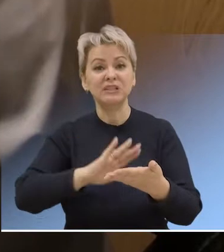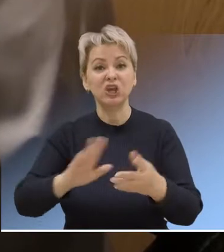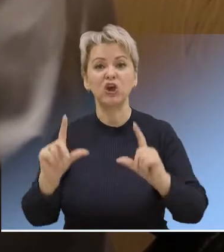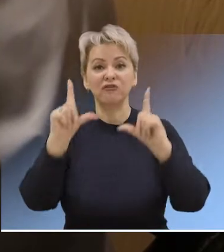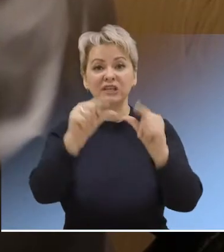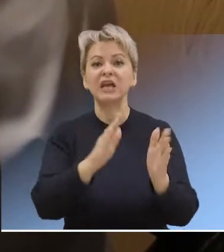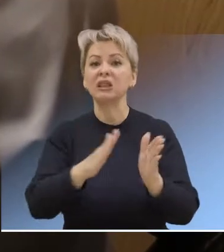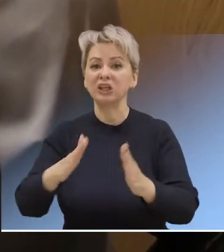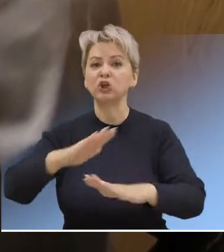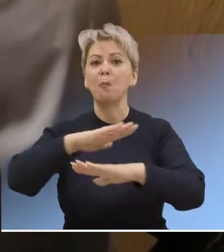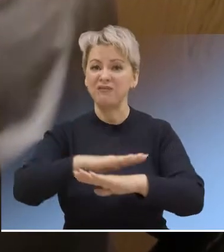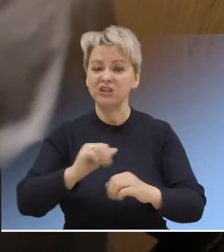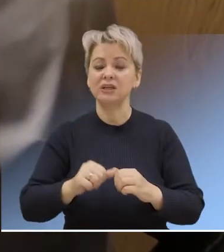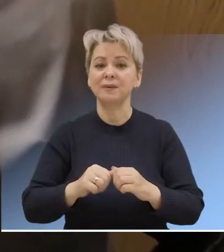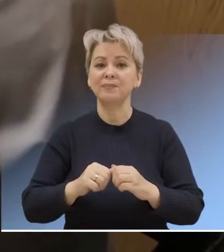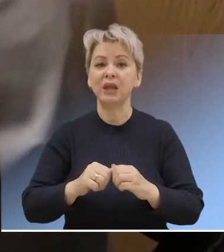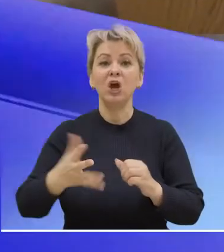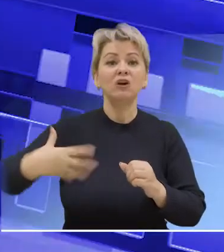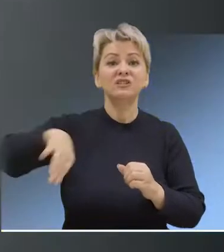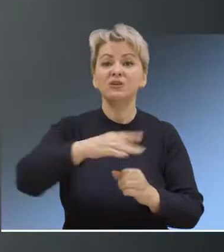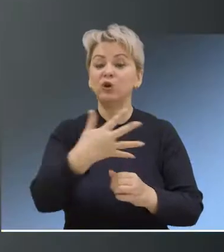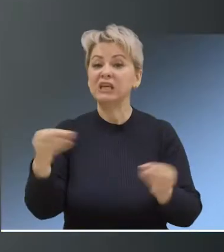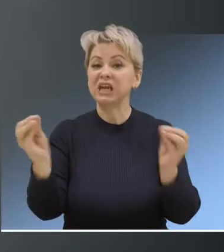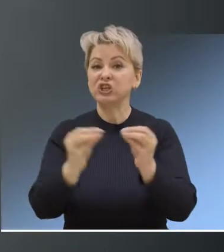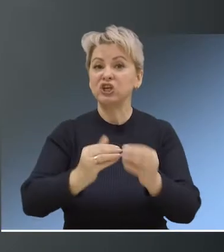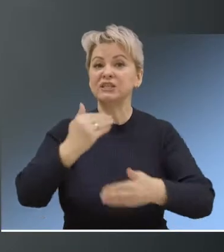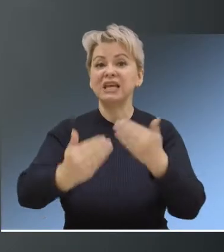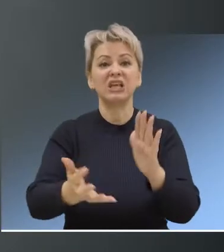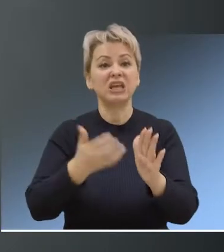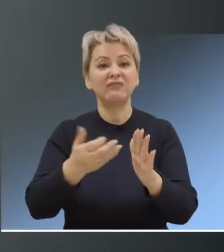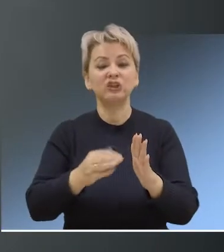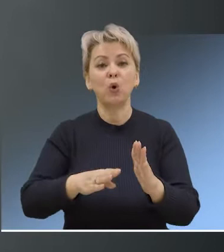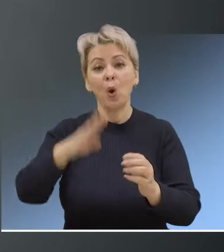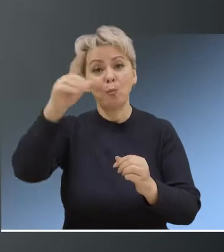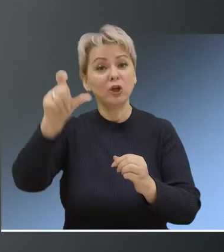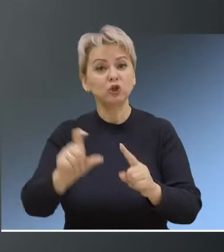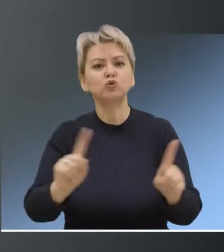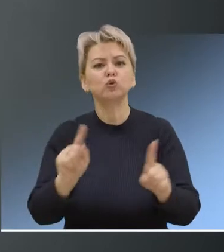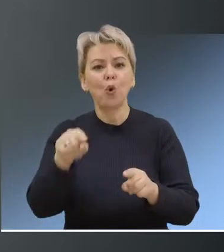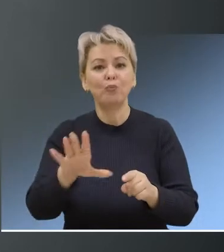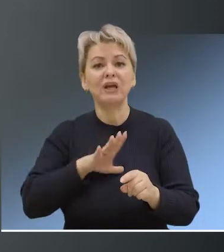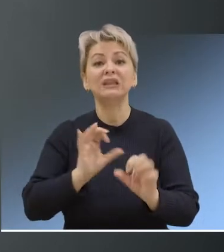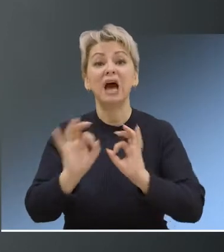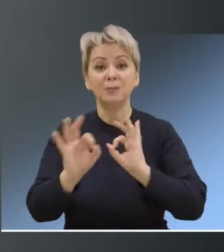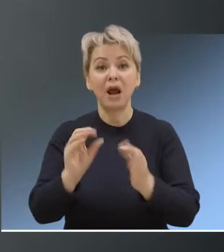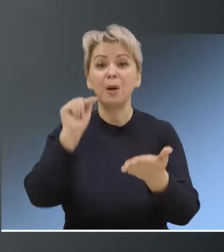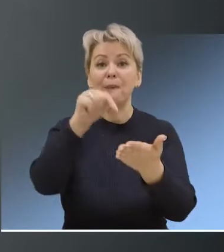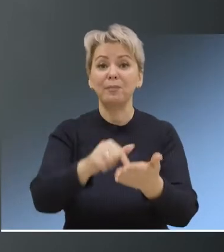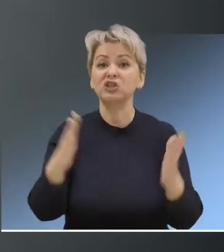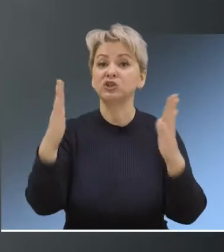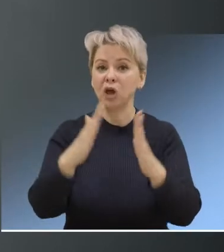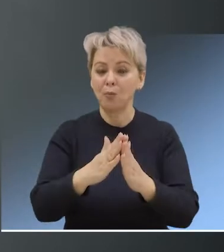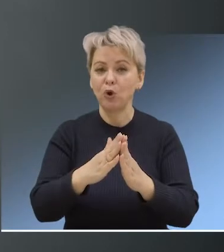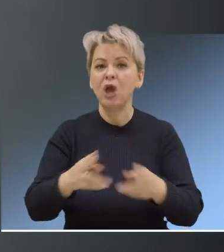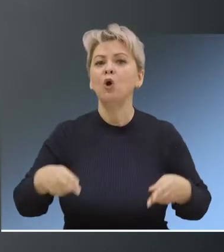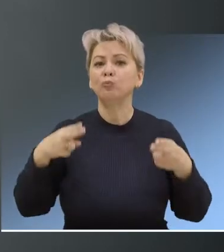виде подписки о невыезде и надлежащем поведении. Всего несколько десятков шагов не хватило потерпевшему, чтобы благополучно